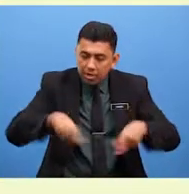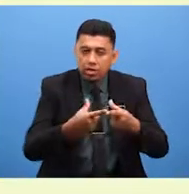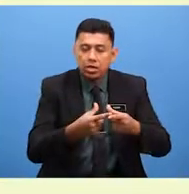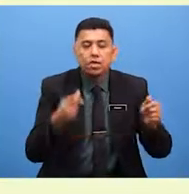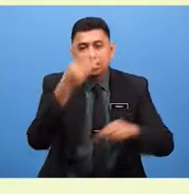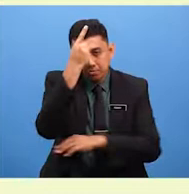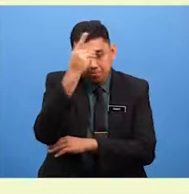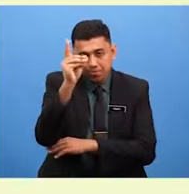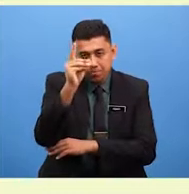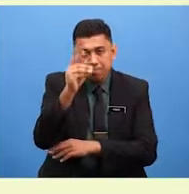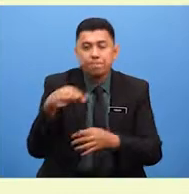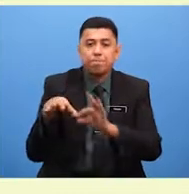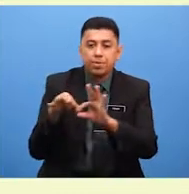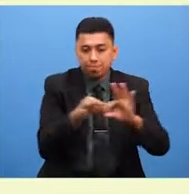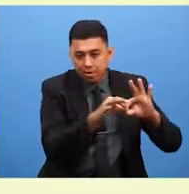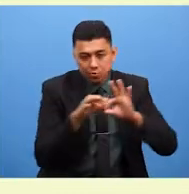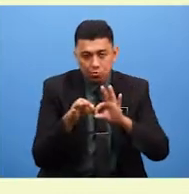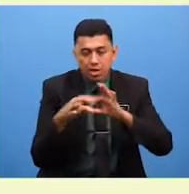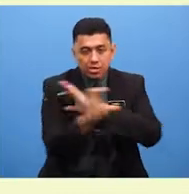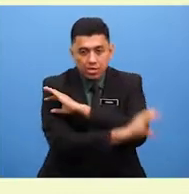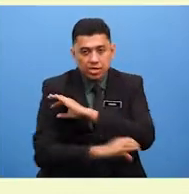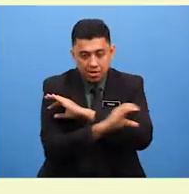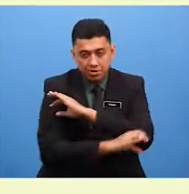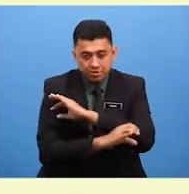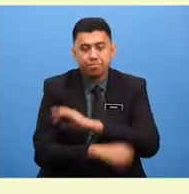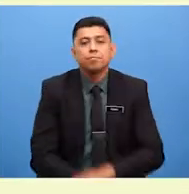demi perpaduan negara.